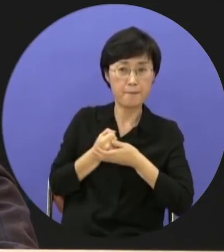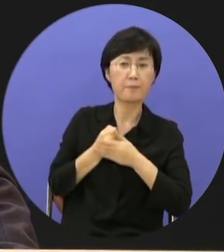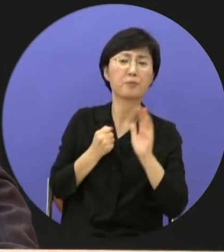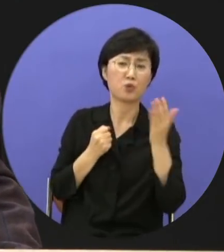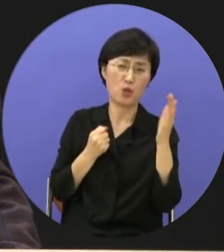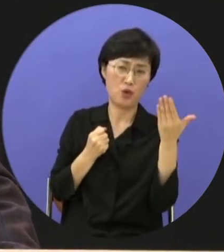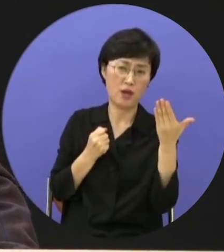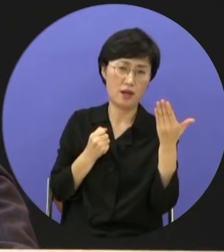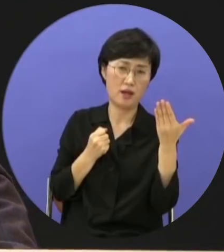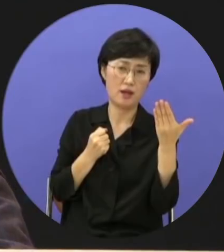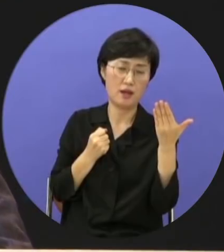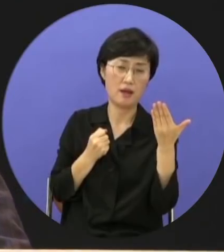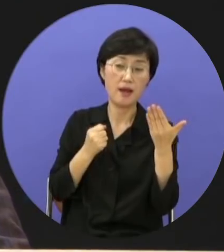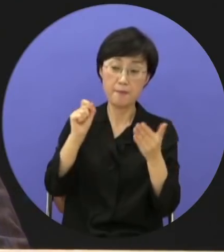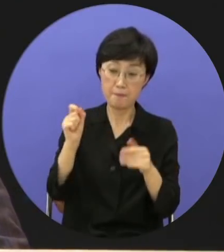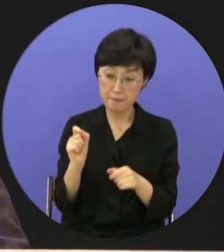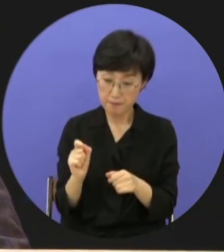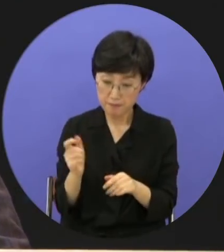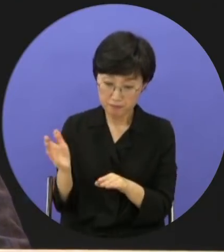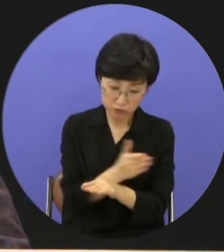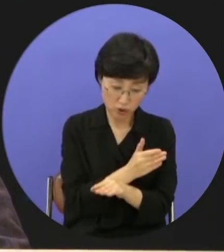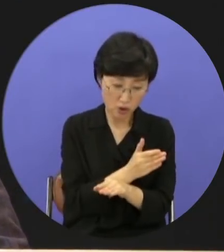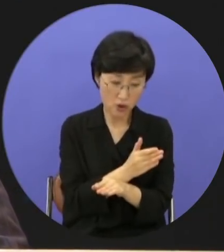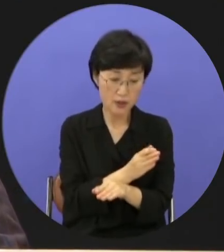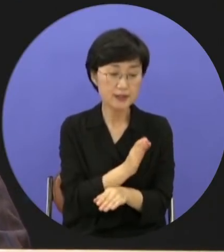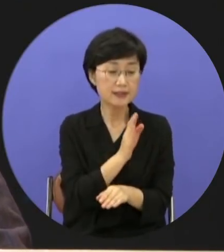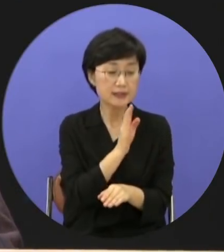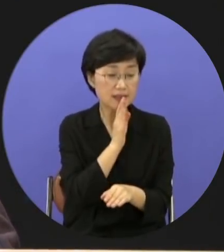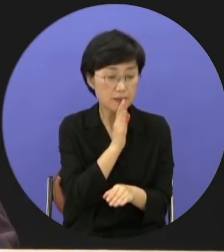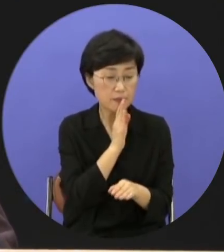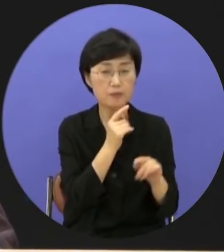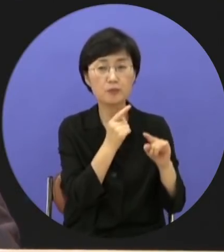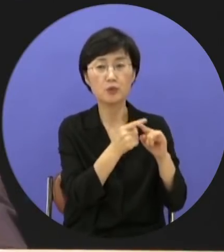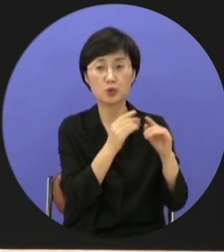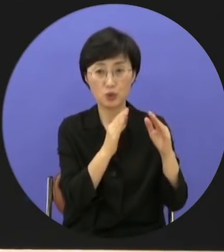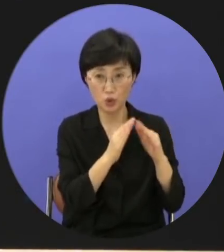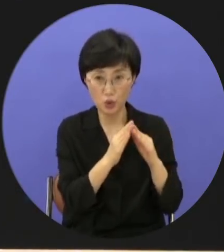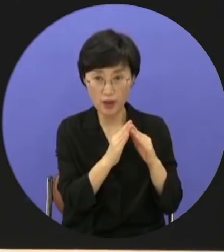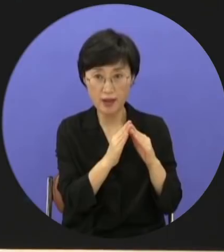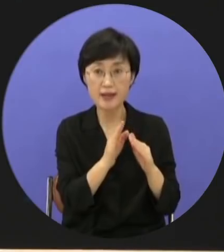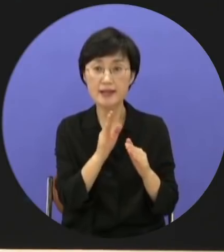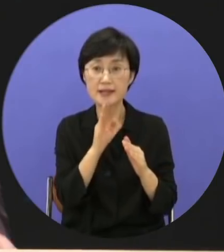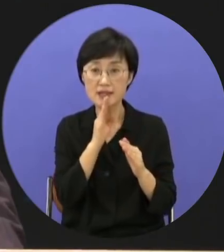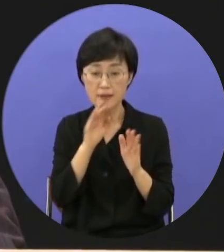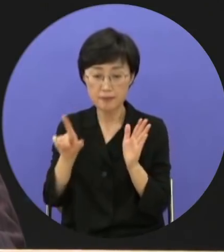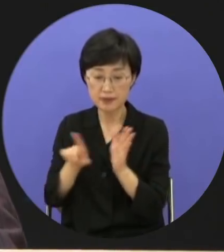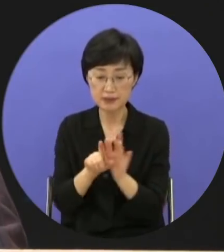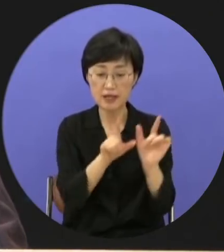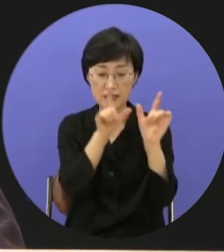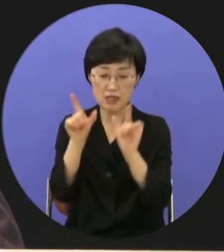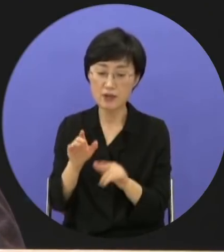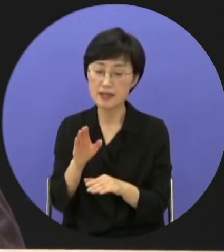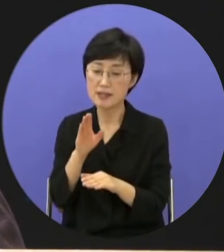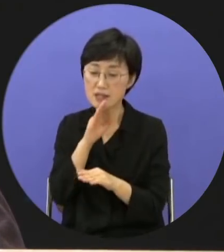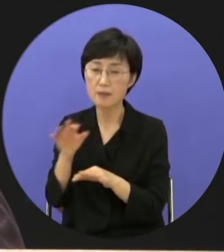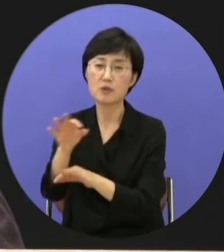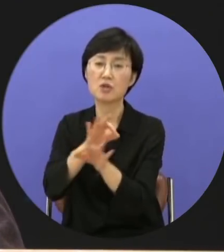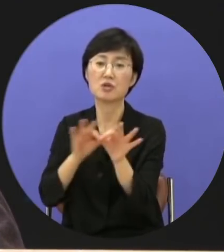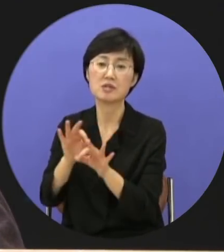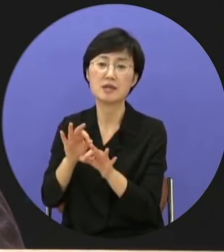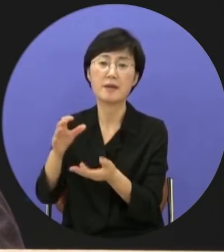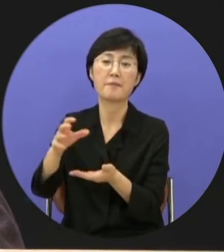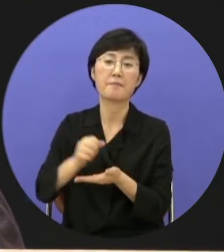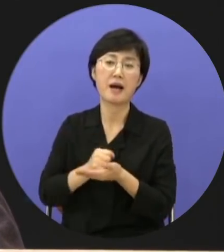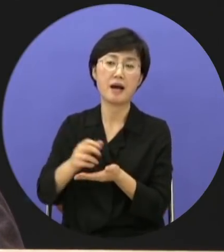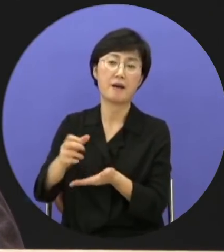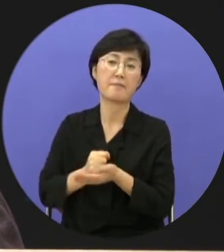참된 경제, 참된 신앙생활이 나오는 겁니다. And from that moment on, we have the true church, the true economy, and the true